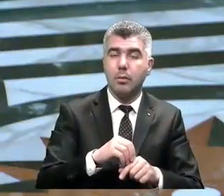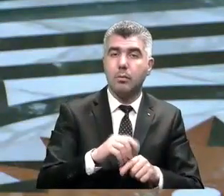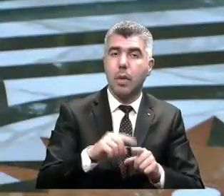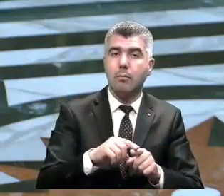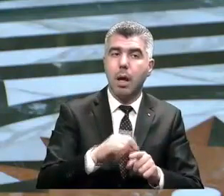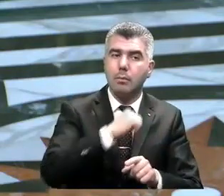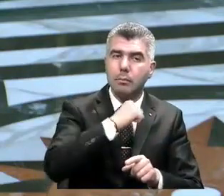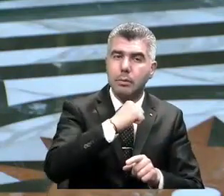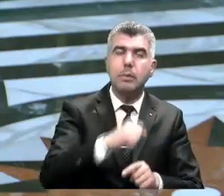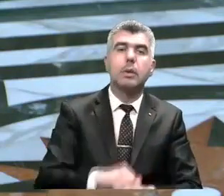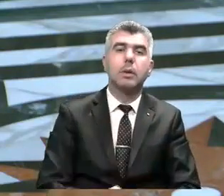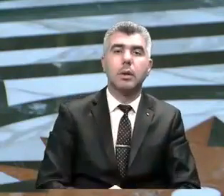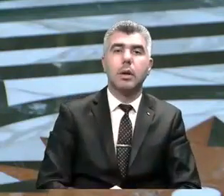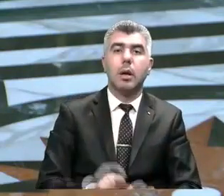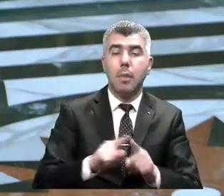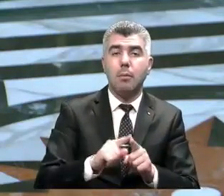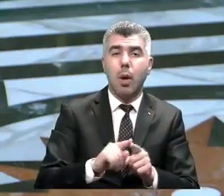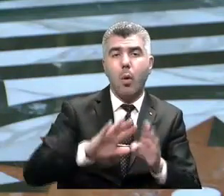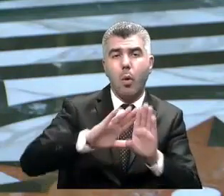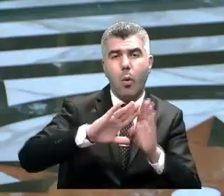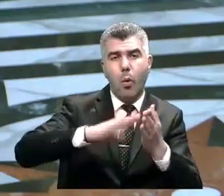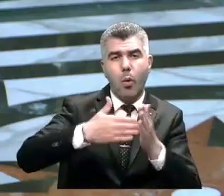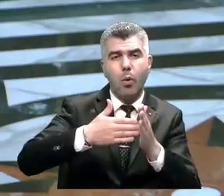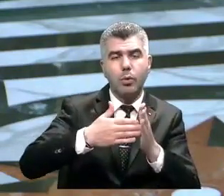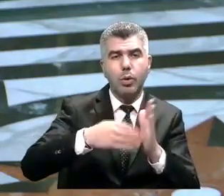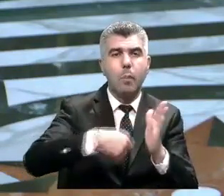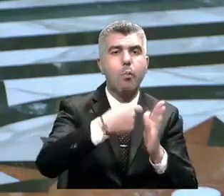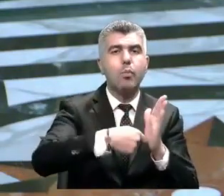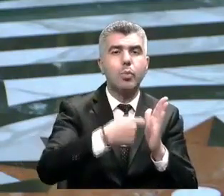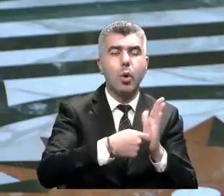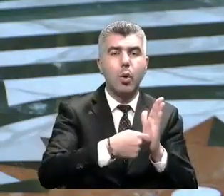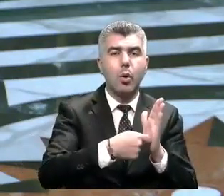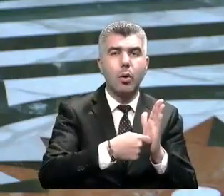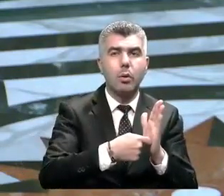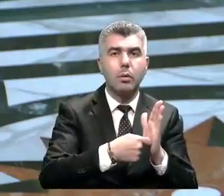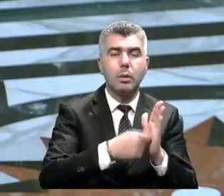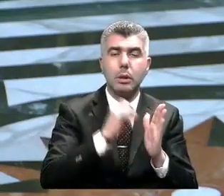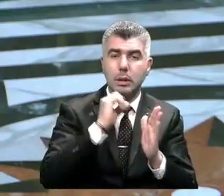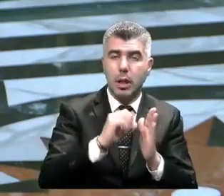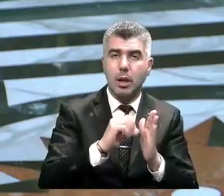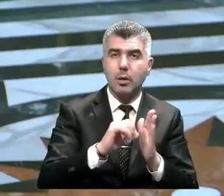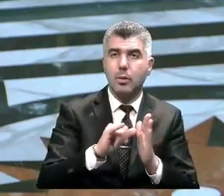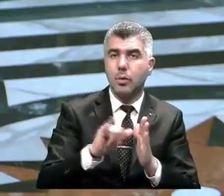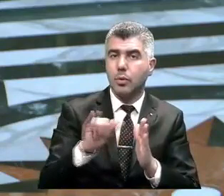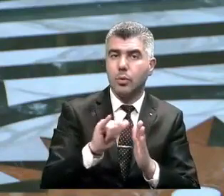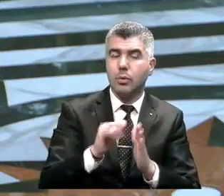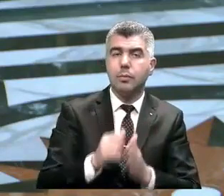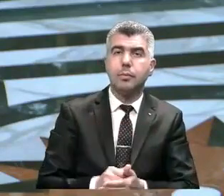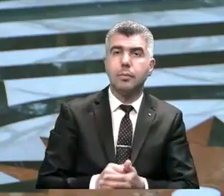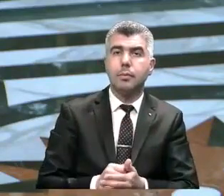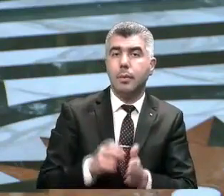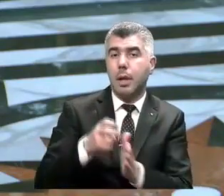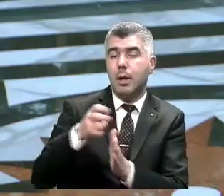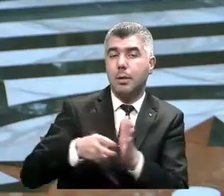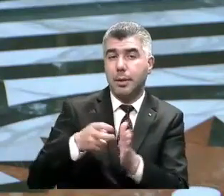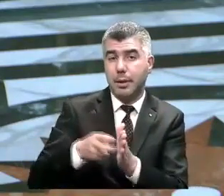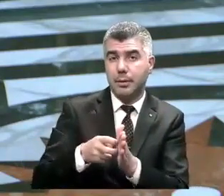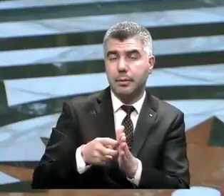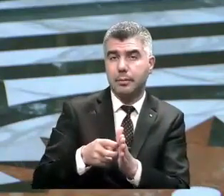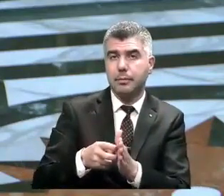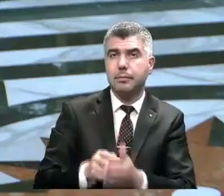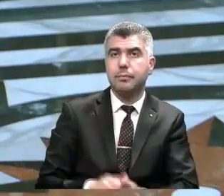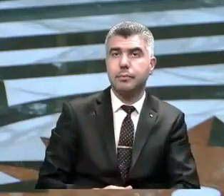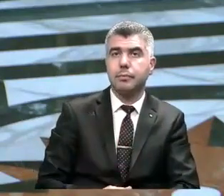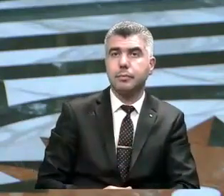الفائقه. هاد المشاريع ايضا داخل فيها المشروع ديال التنقل السككي ذو